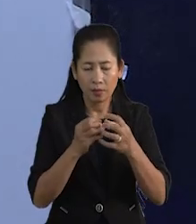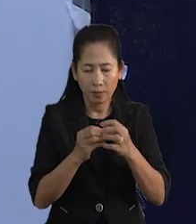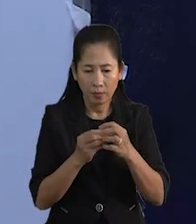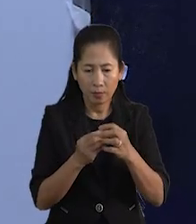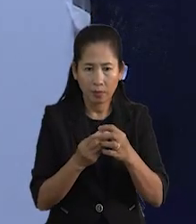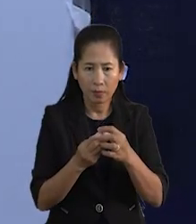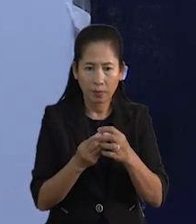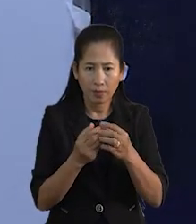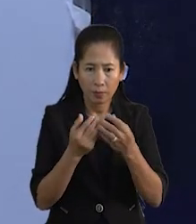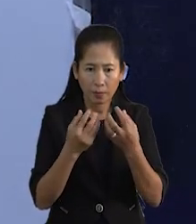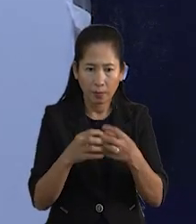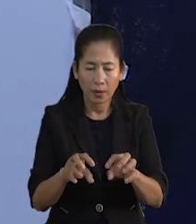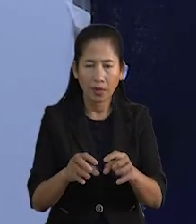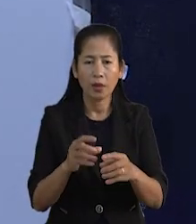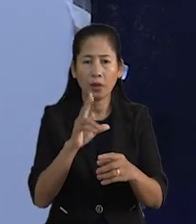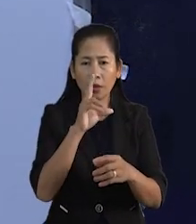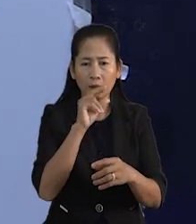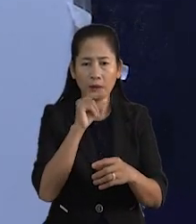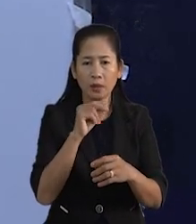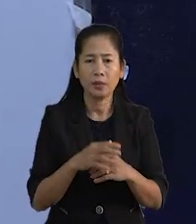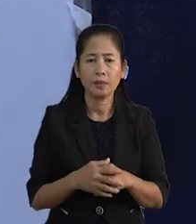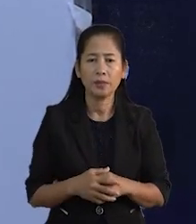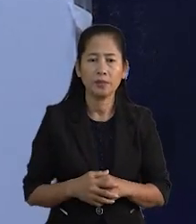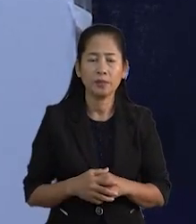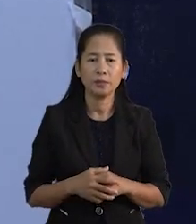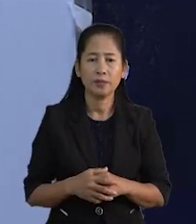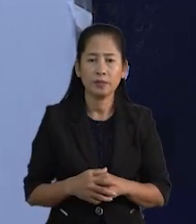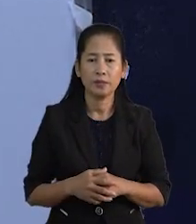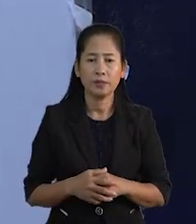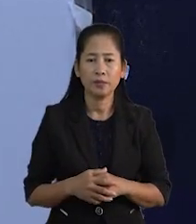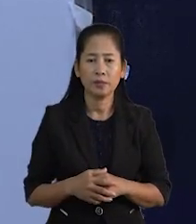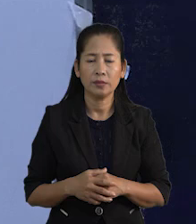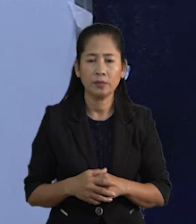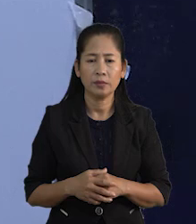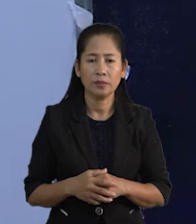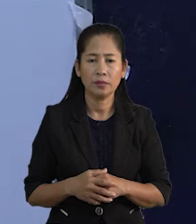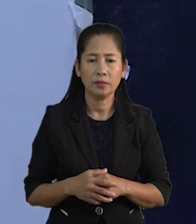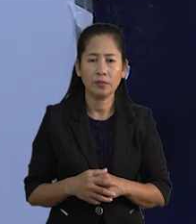មានមេមន់1